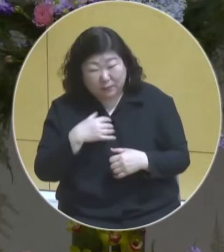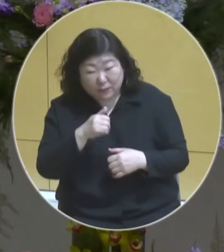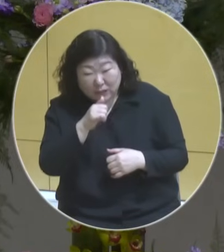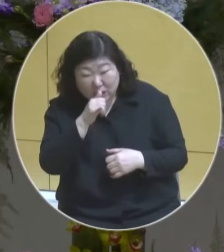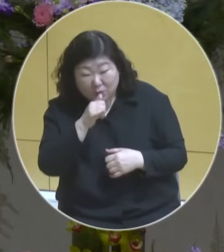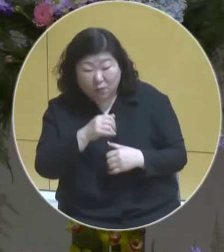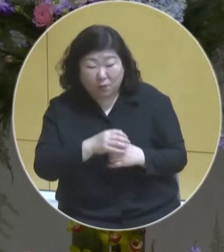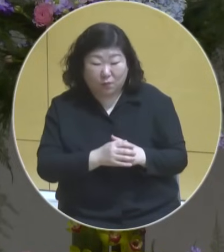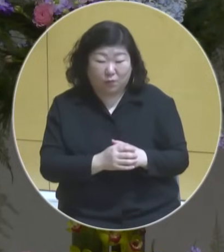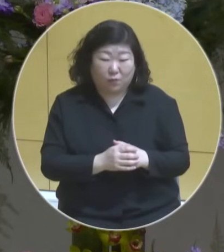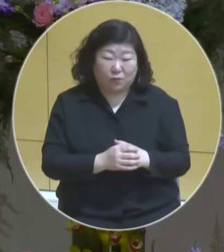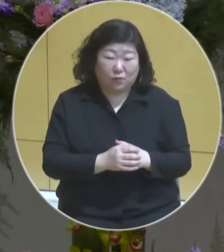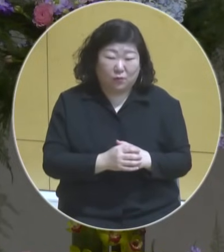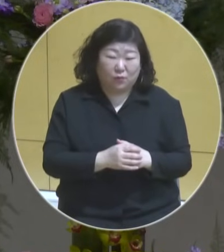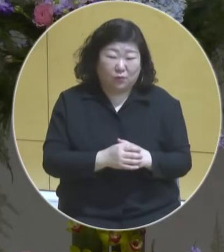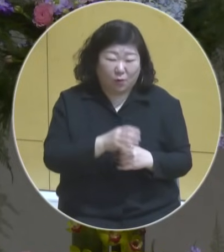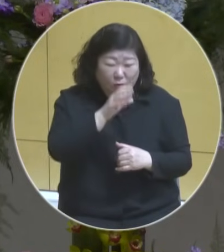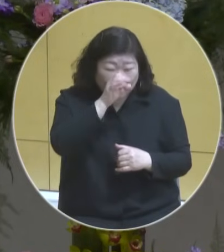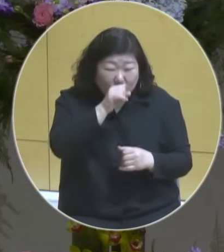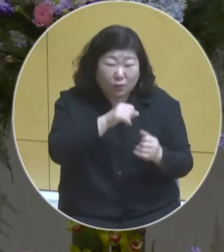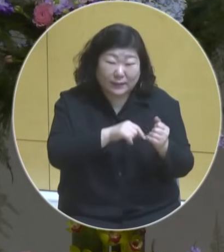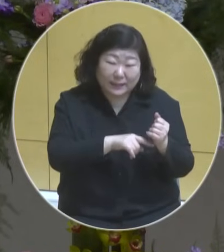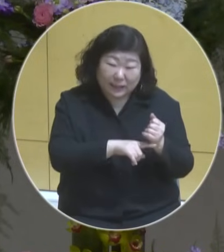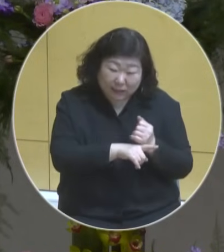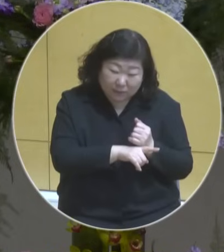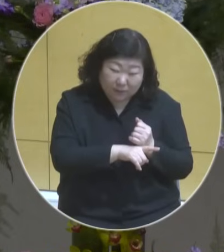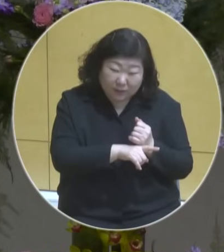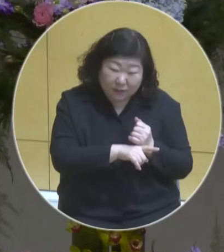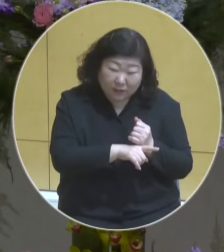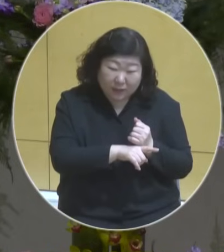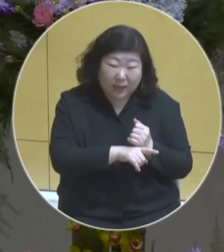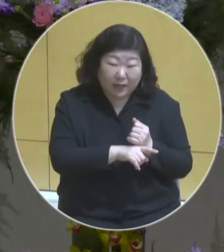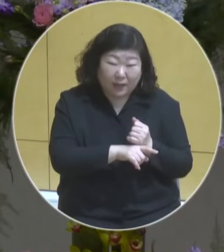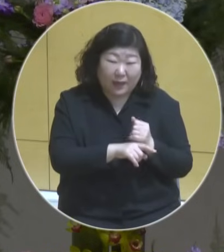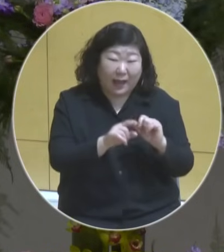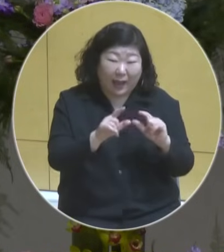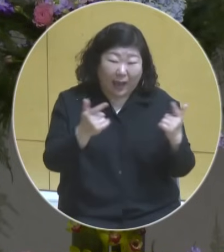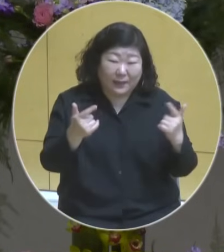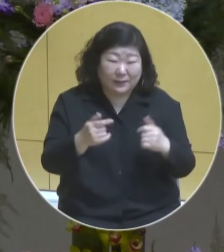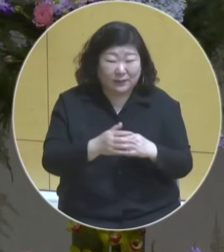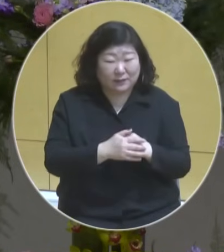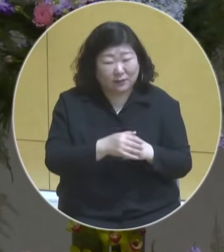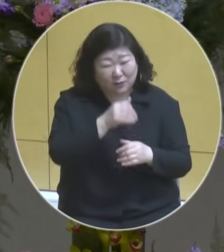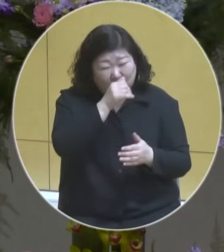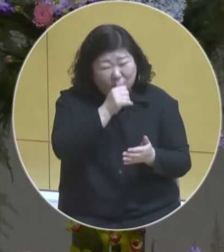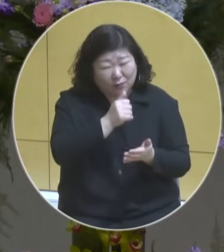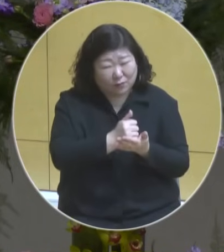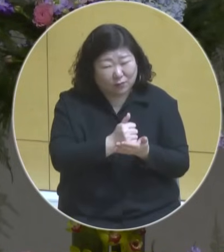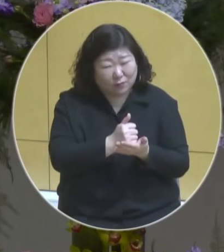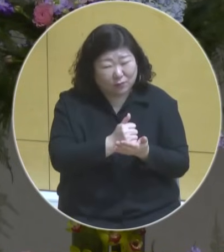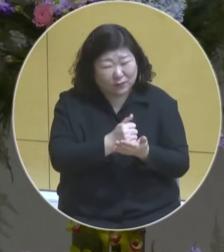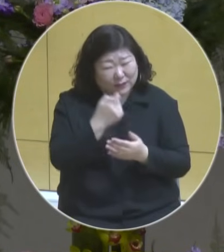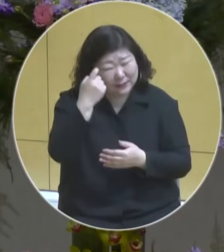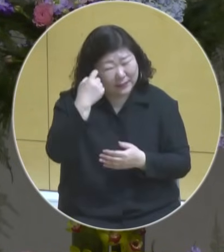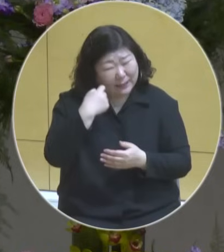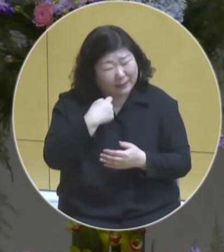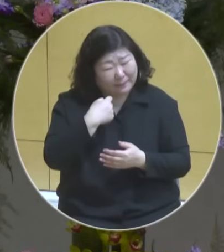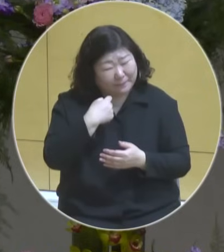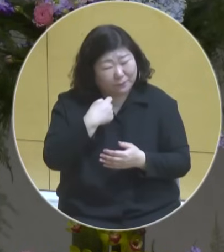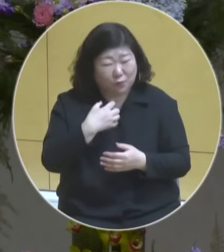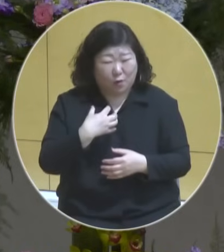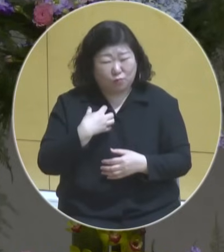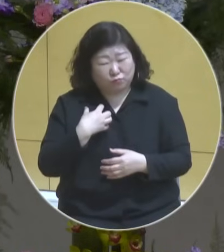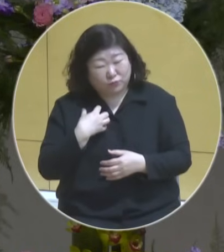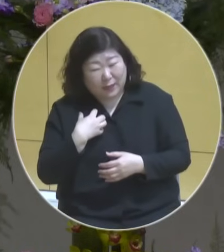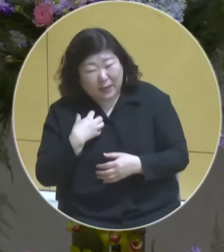좋은 의미로 우리가 꼭 지켜야 될 의미로 다가 아니라 어쩌면 죄책감 같은 것도 우리에게 주기도 하고 부담감을 주는